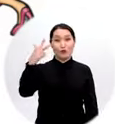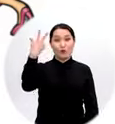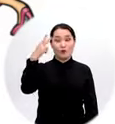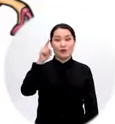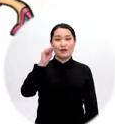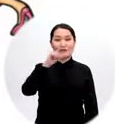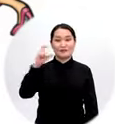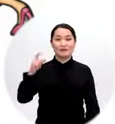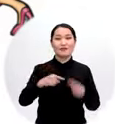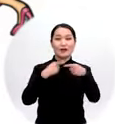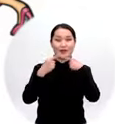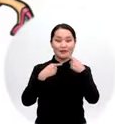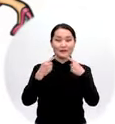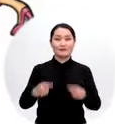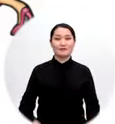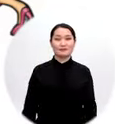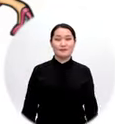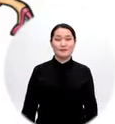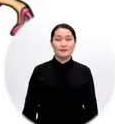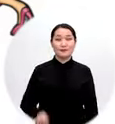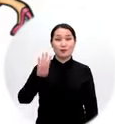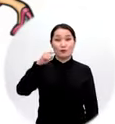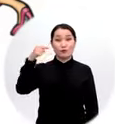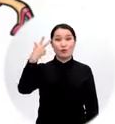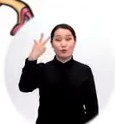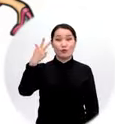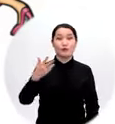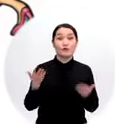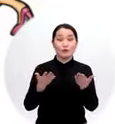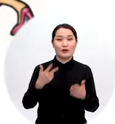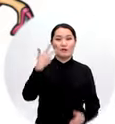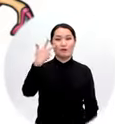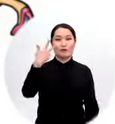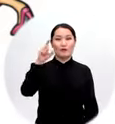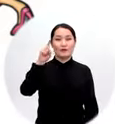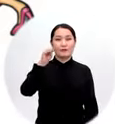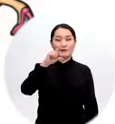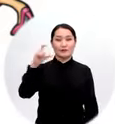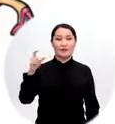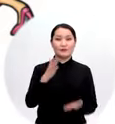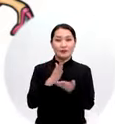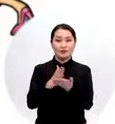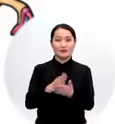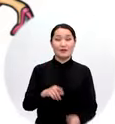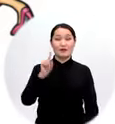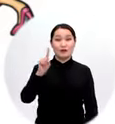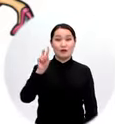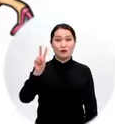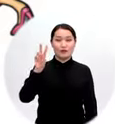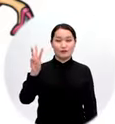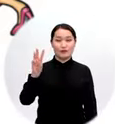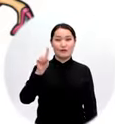4-3 хэмжээний тухай ярилцъя. 4-3 гэдэг нь манал 3 хувь хэмжээ юм аа.